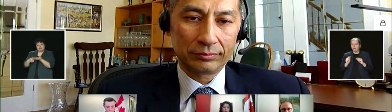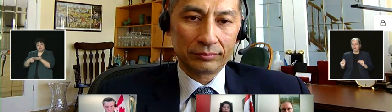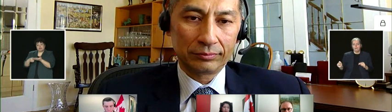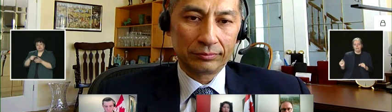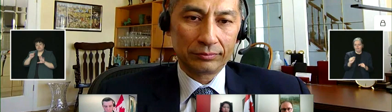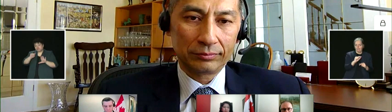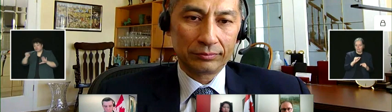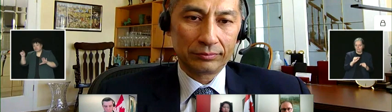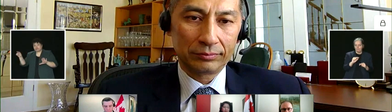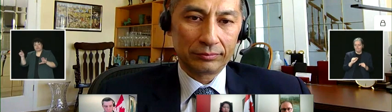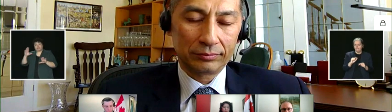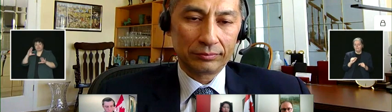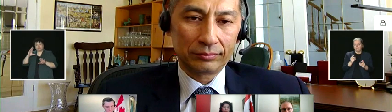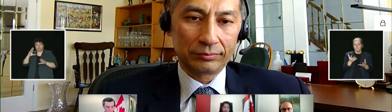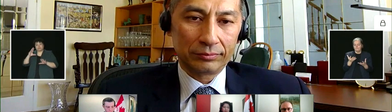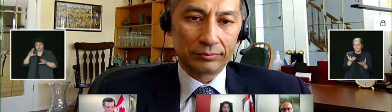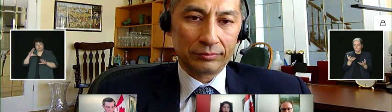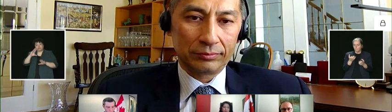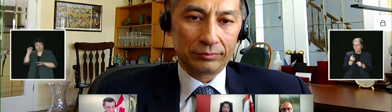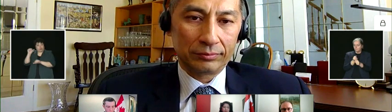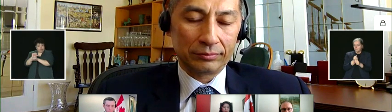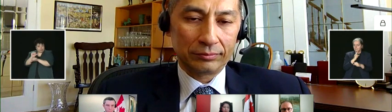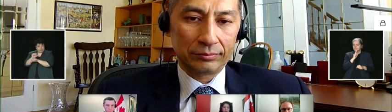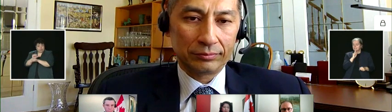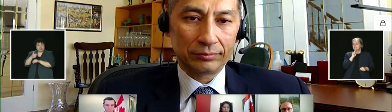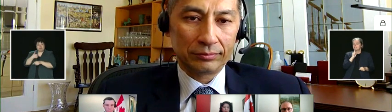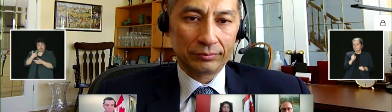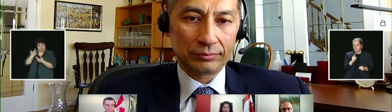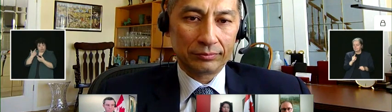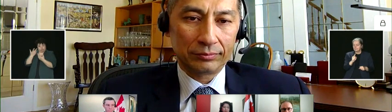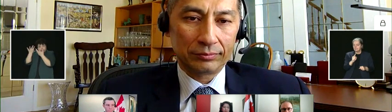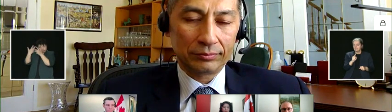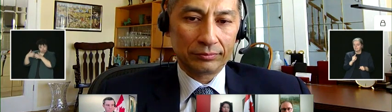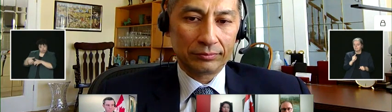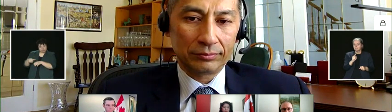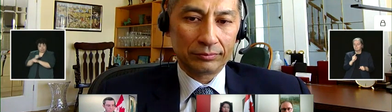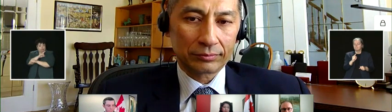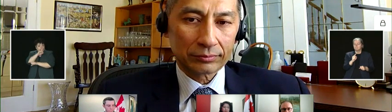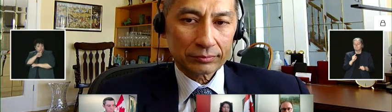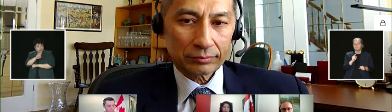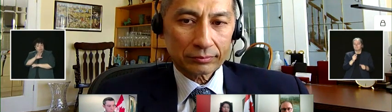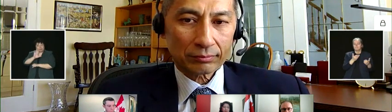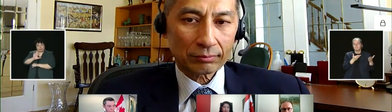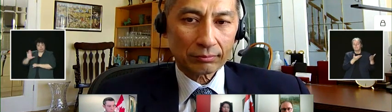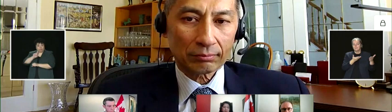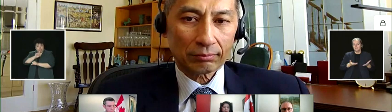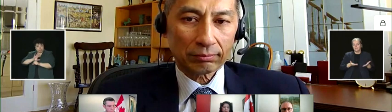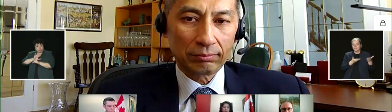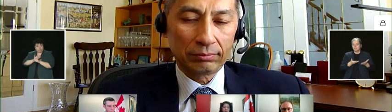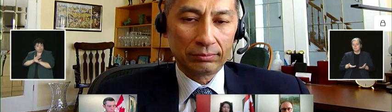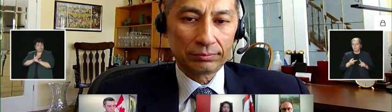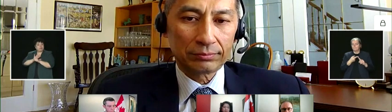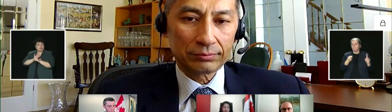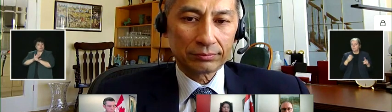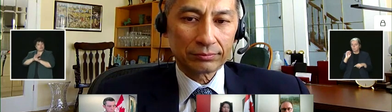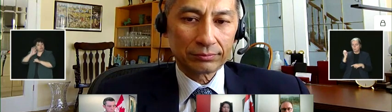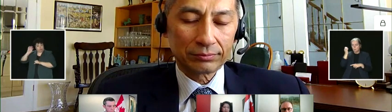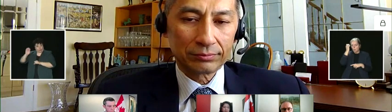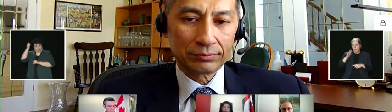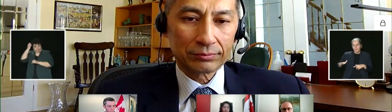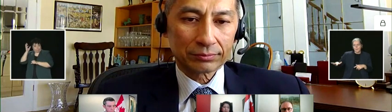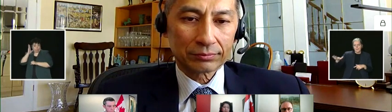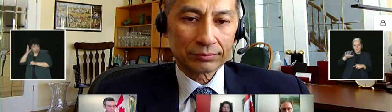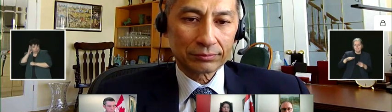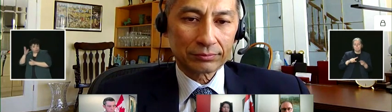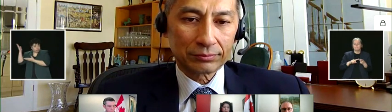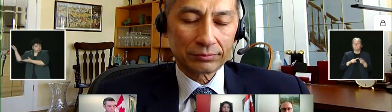et pour assurer une livraison des autres de l'Europe et